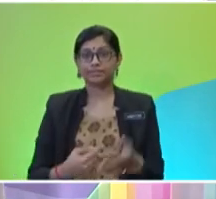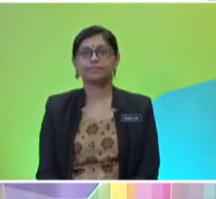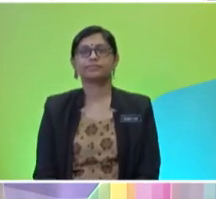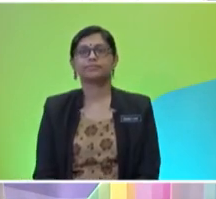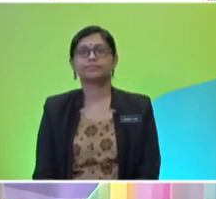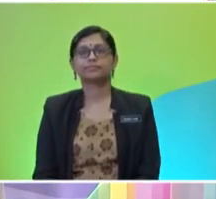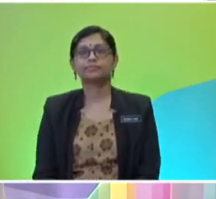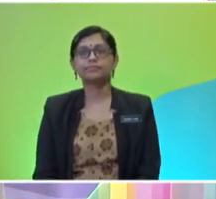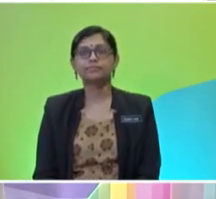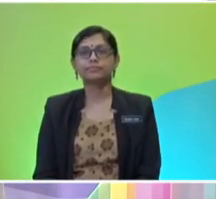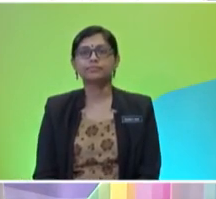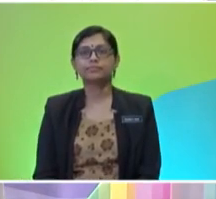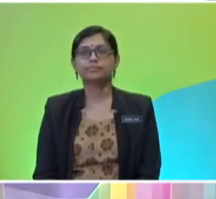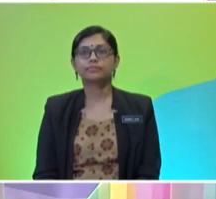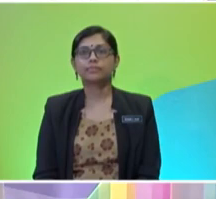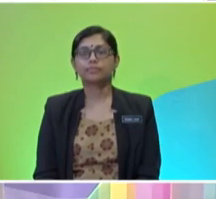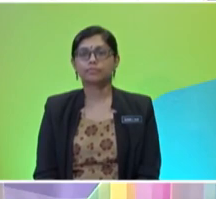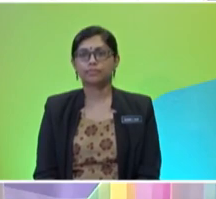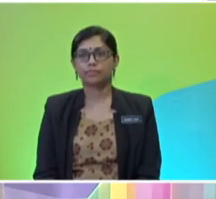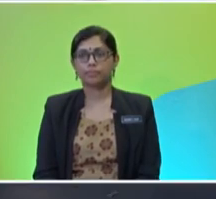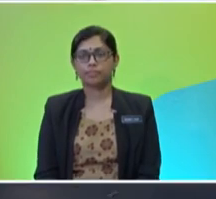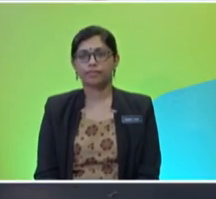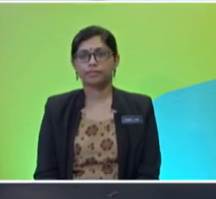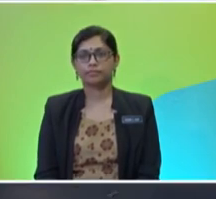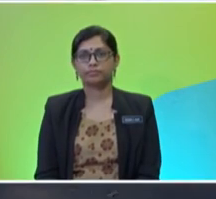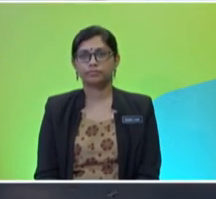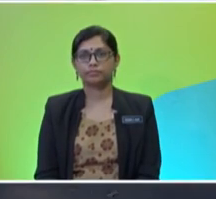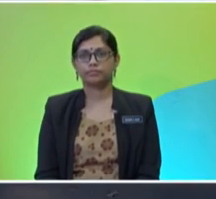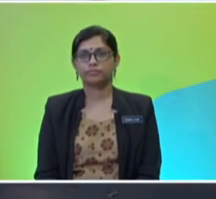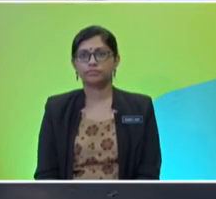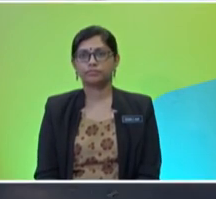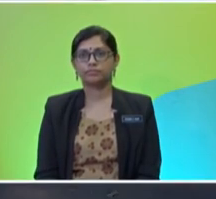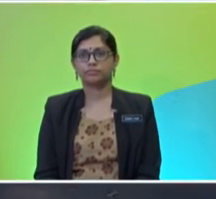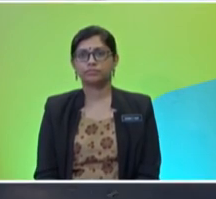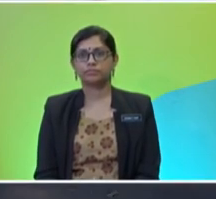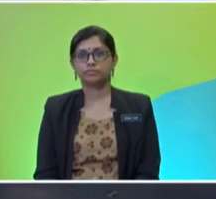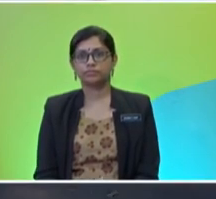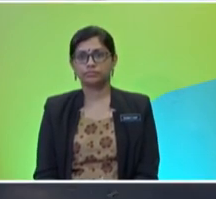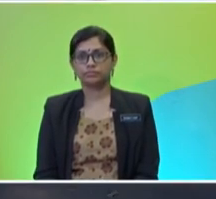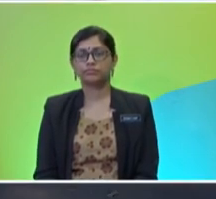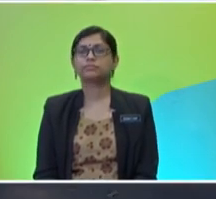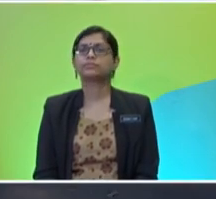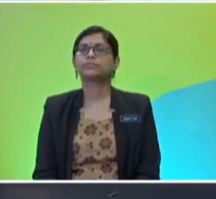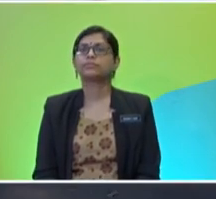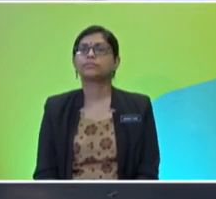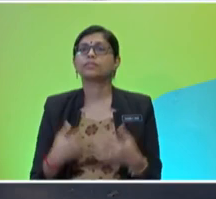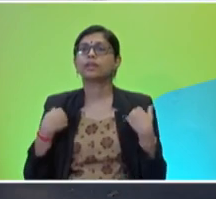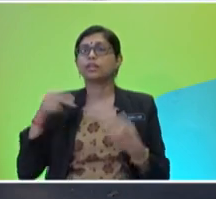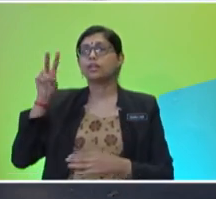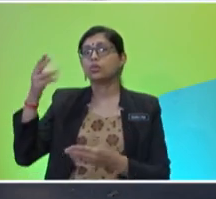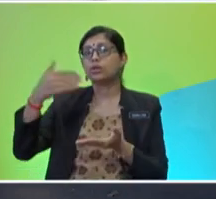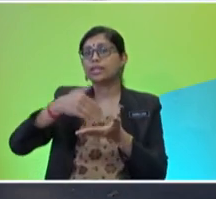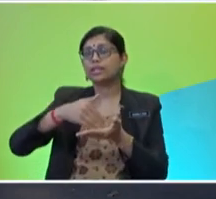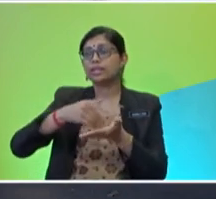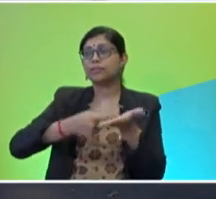ataupun pakaian seragam sekolah. Okey cikgu, saya pasti tinggal dua saja lagi iaitu merentas desa dan juga bersukan.